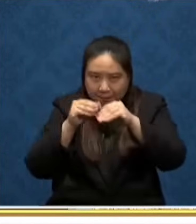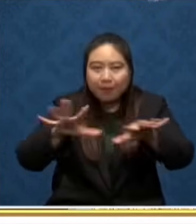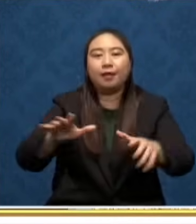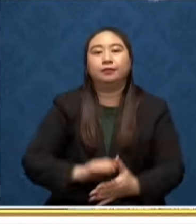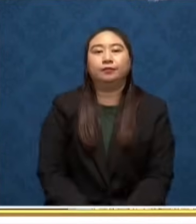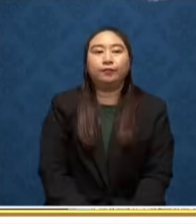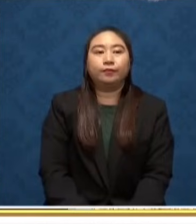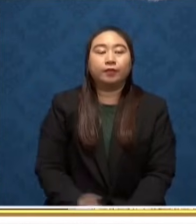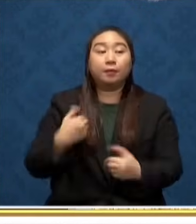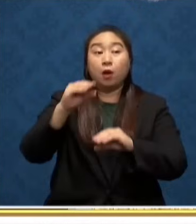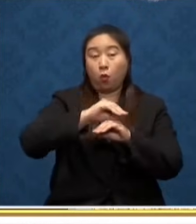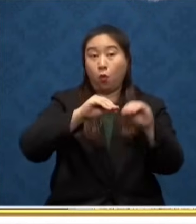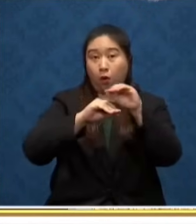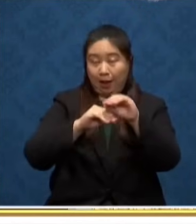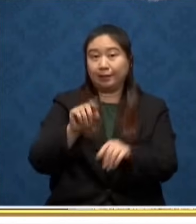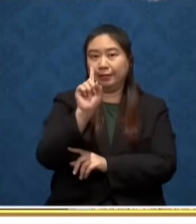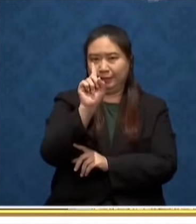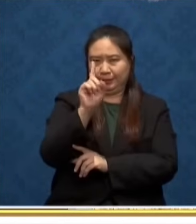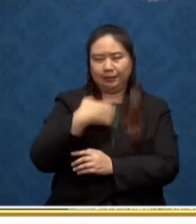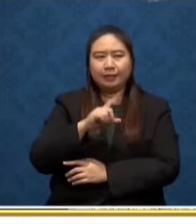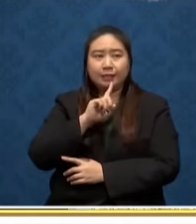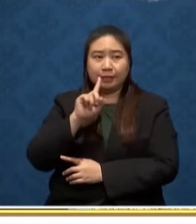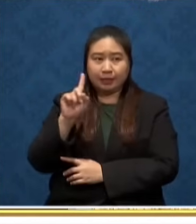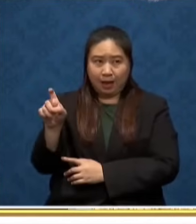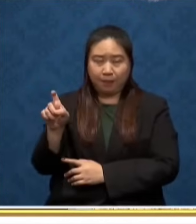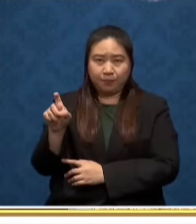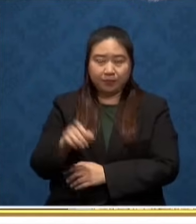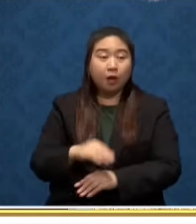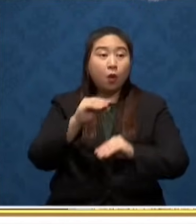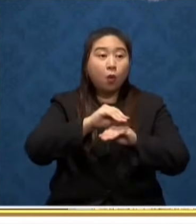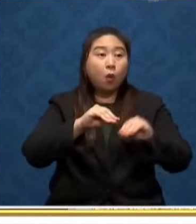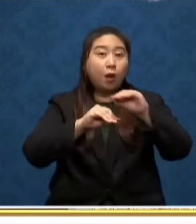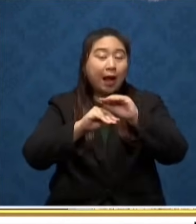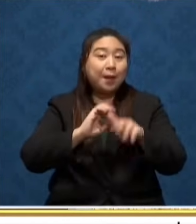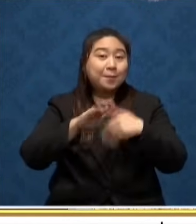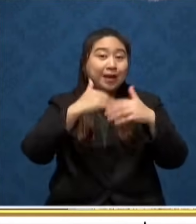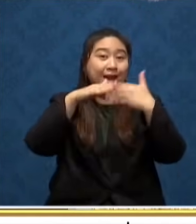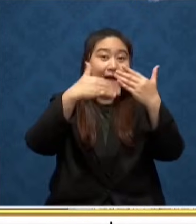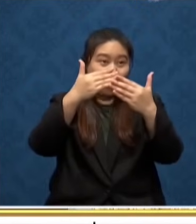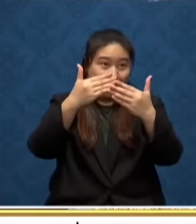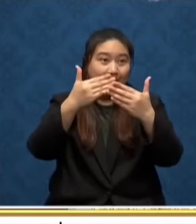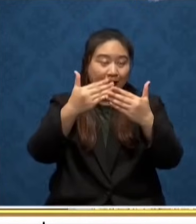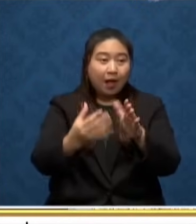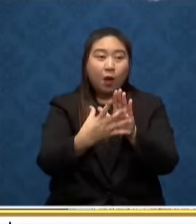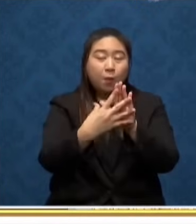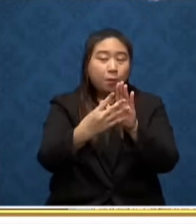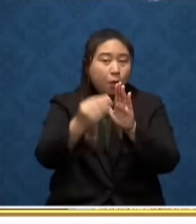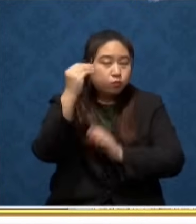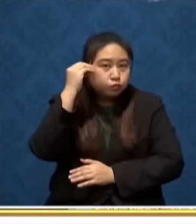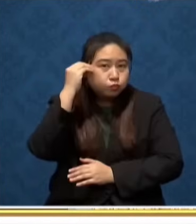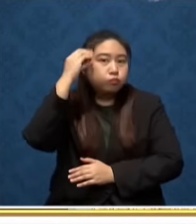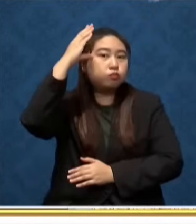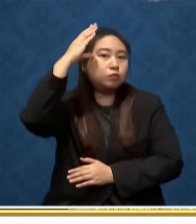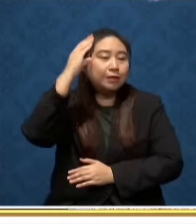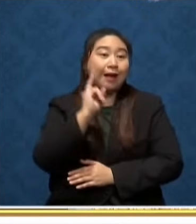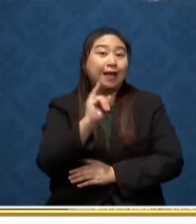อีกหนึ่งโครงการที่ดิฉันขอตั้งคำถามนะคะการอนุมัติโครงการพัฒนาทักษะสร้างความรู้เทคโนโลยีสารส